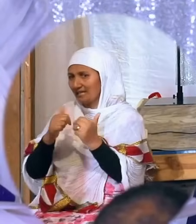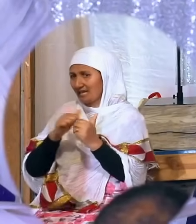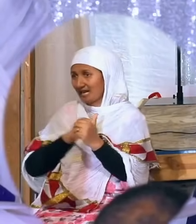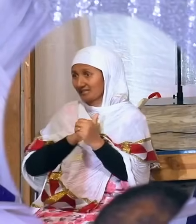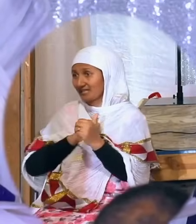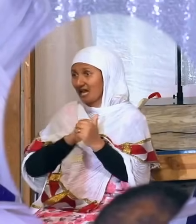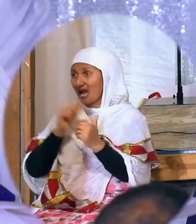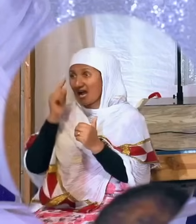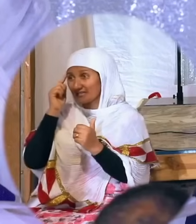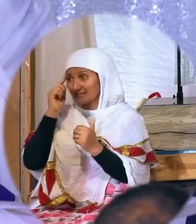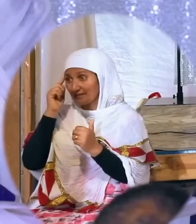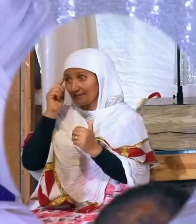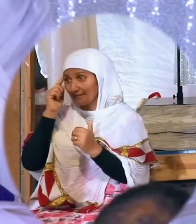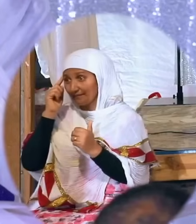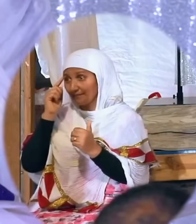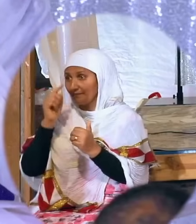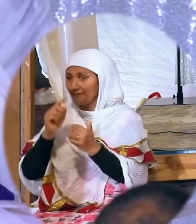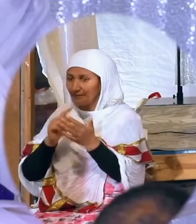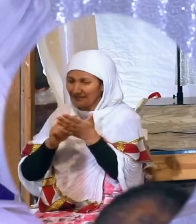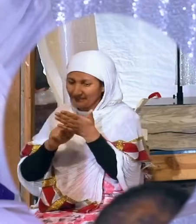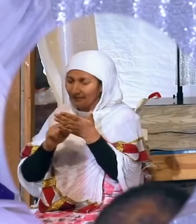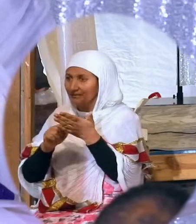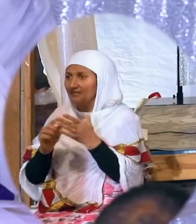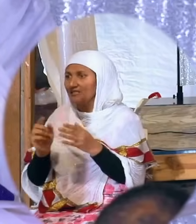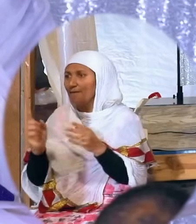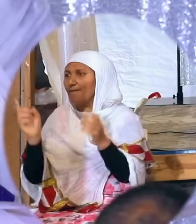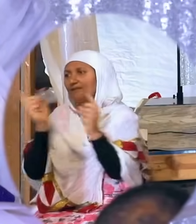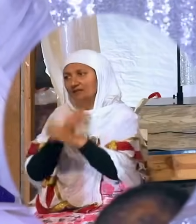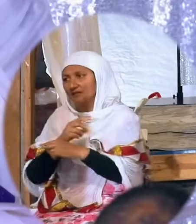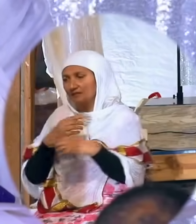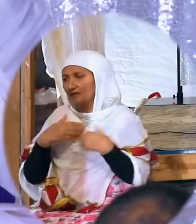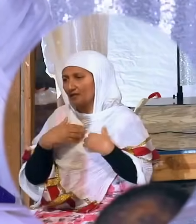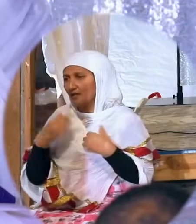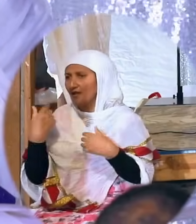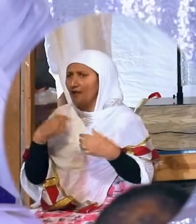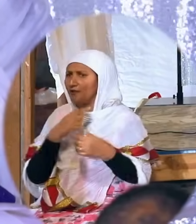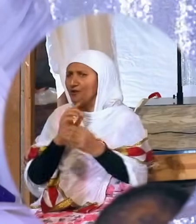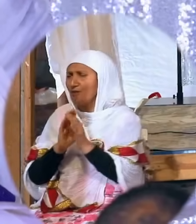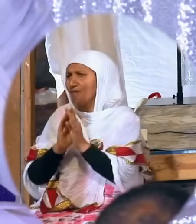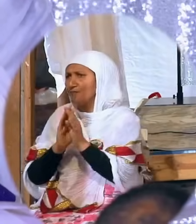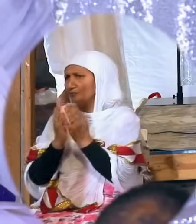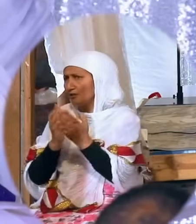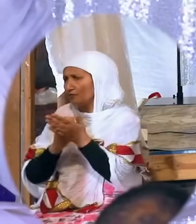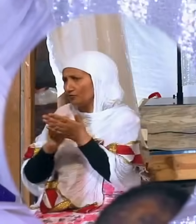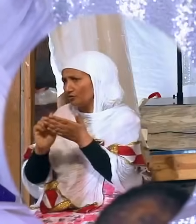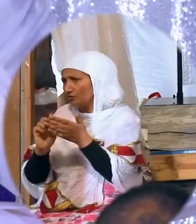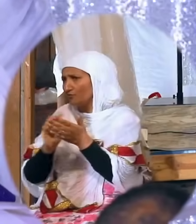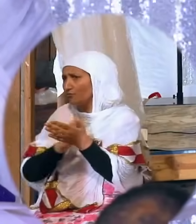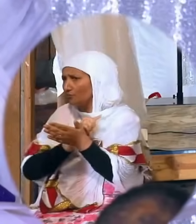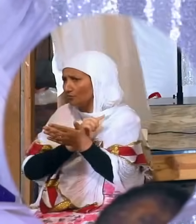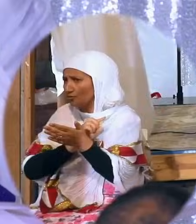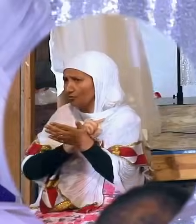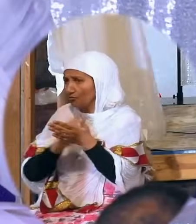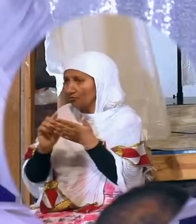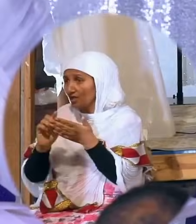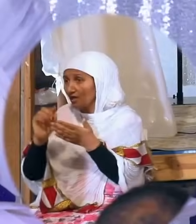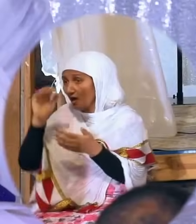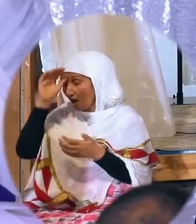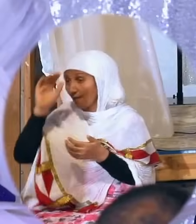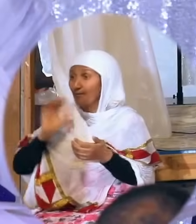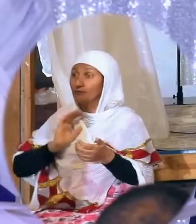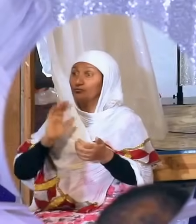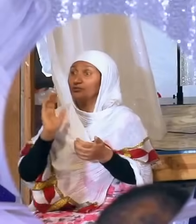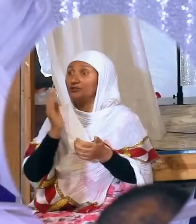በመጥቀስ መሳሳት አለ። እኛ ግን መጽሐፍ ቅዱስን ከቅዱሳን አባቶቻችን ትርጓሜ ጋር